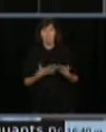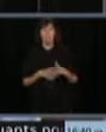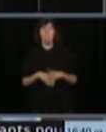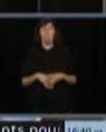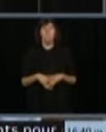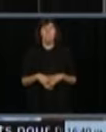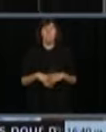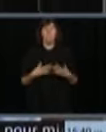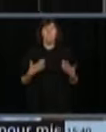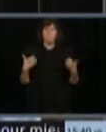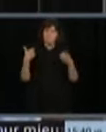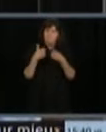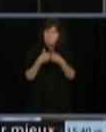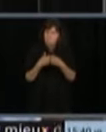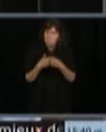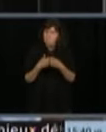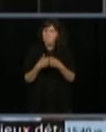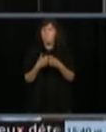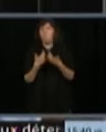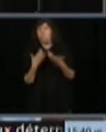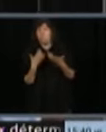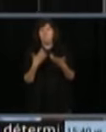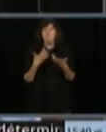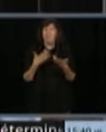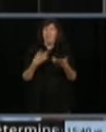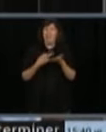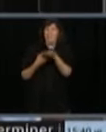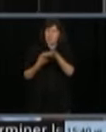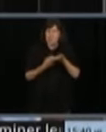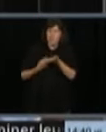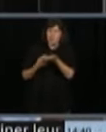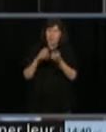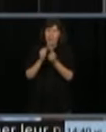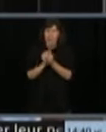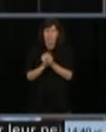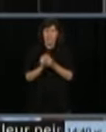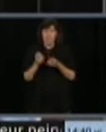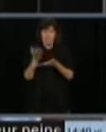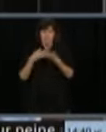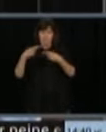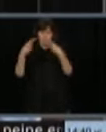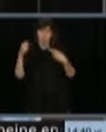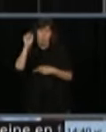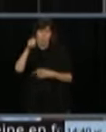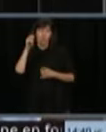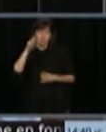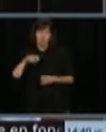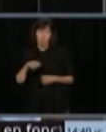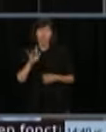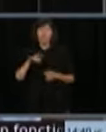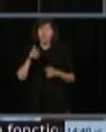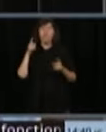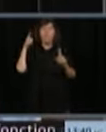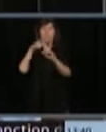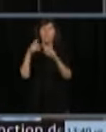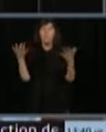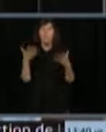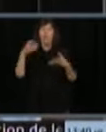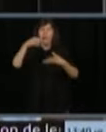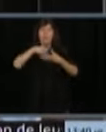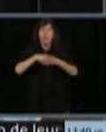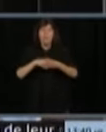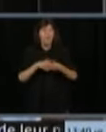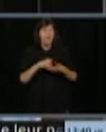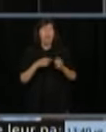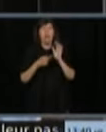discuter, parce que tout ce qu'on veut s'assurer, c'est que le virus arrête de circuler dans nos établissements, notamment dans nos